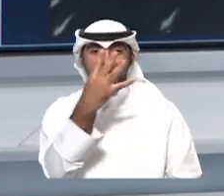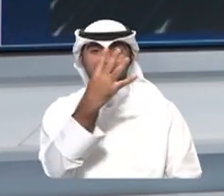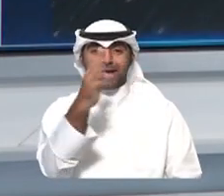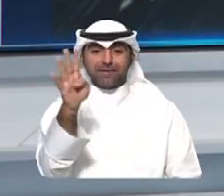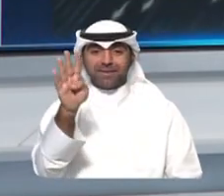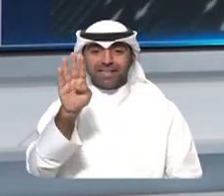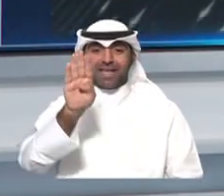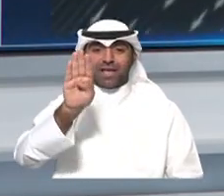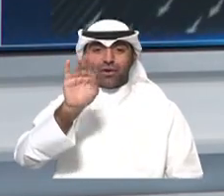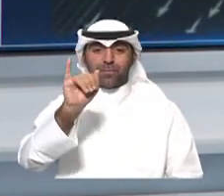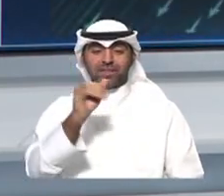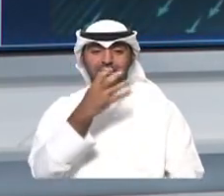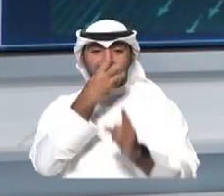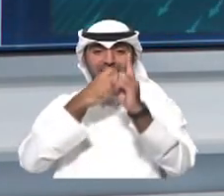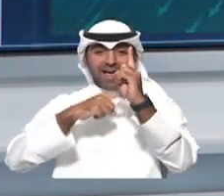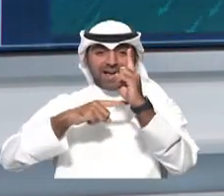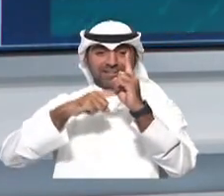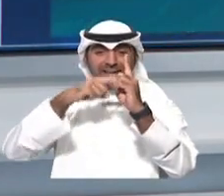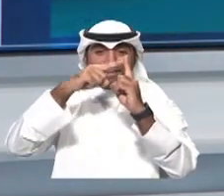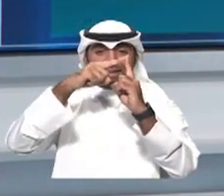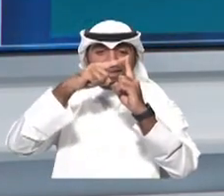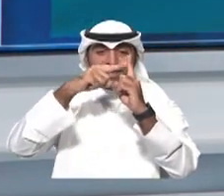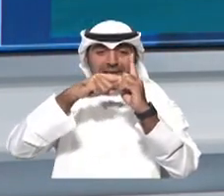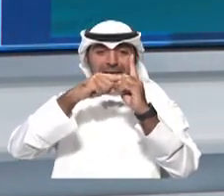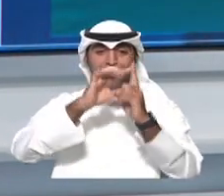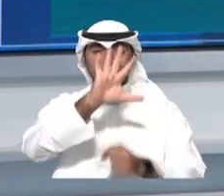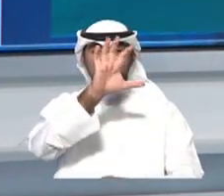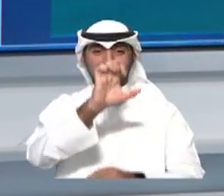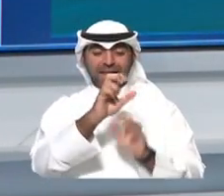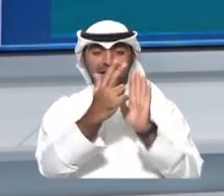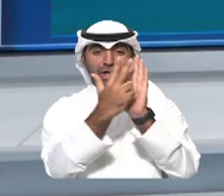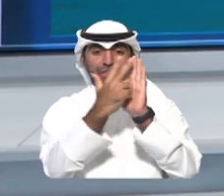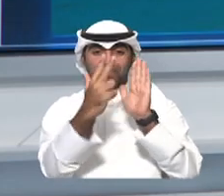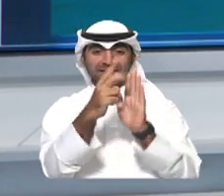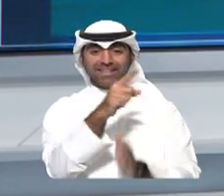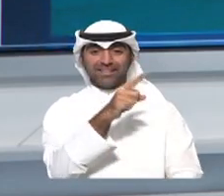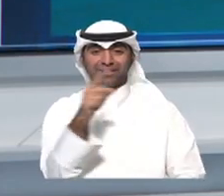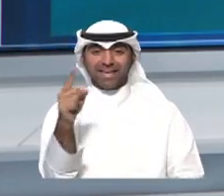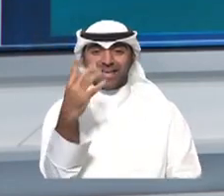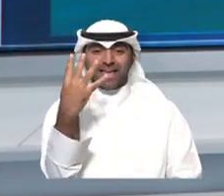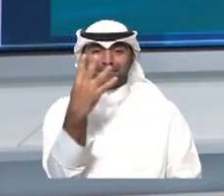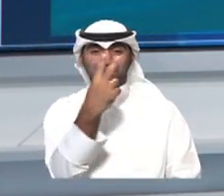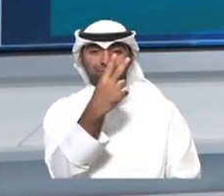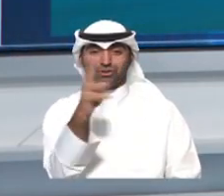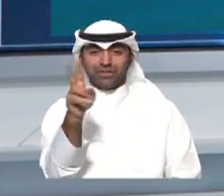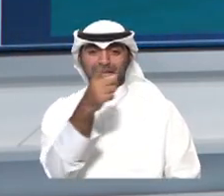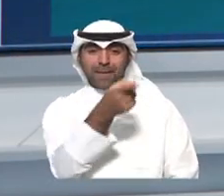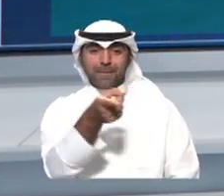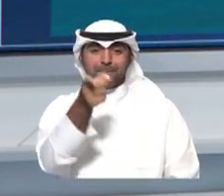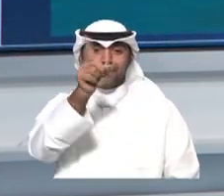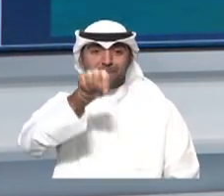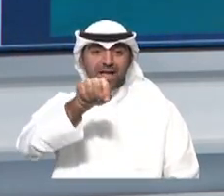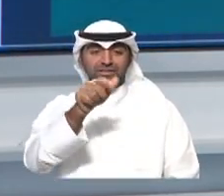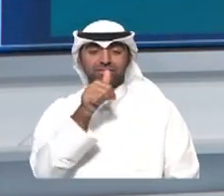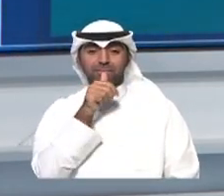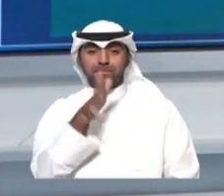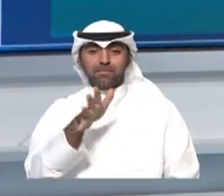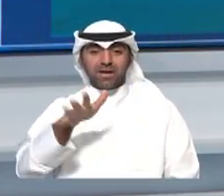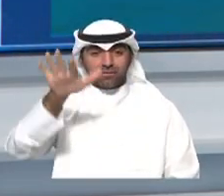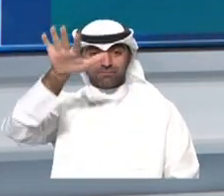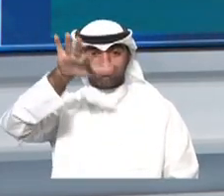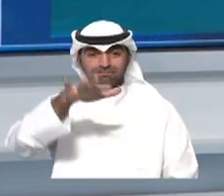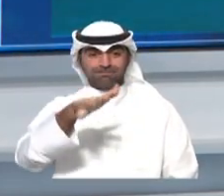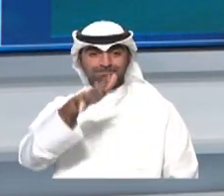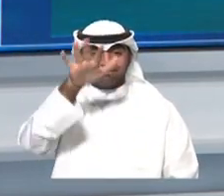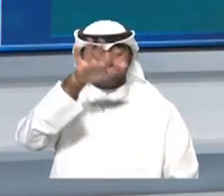إلى 24 درجة مئوية. البحر خلال يوم الغد راح يكون خفيف إلى معتدل الموج، يعلو أحيانا خاصة مع